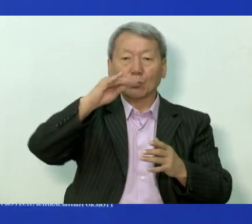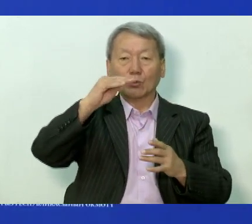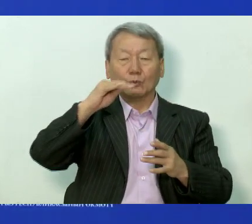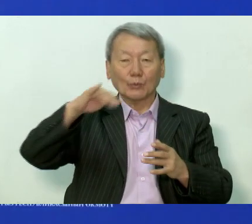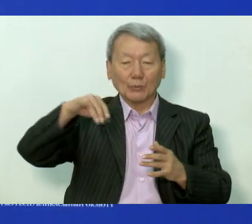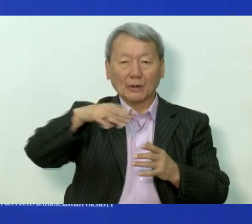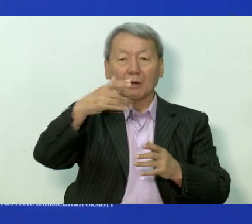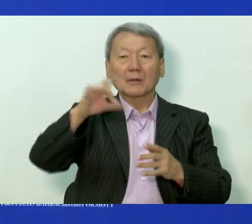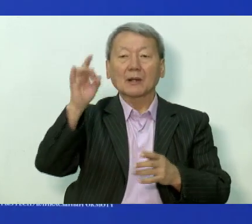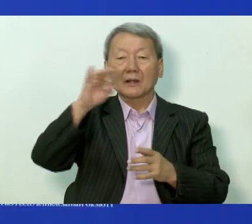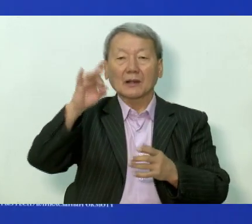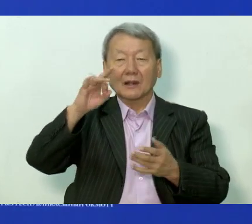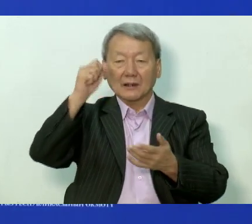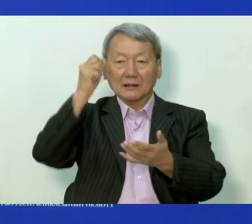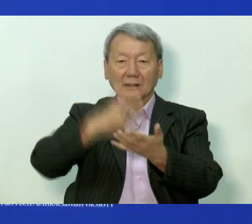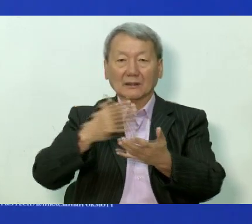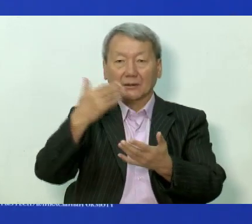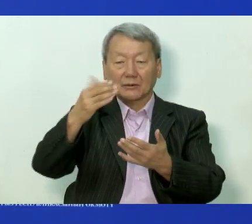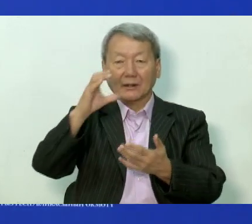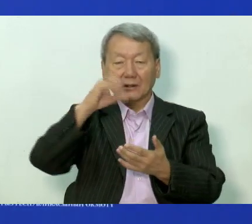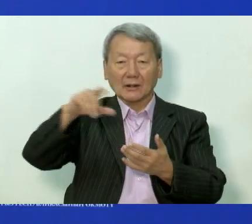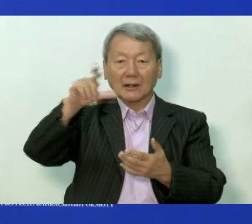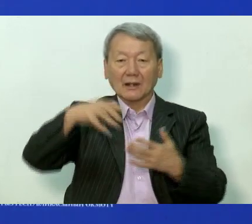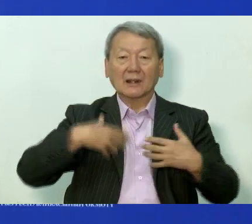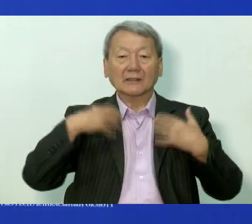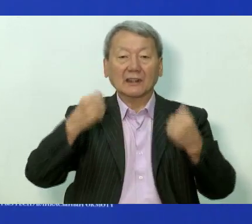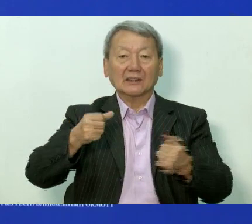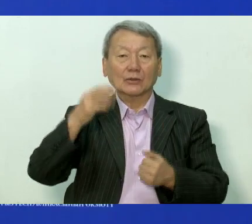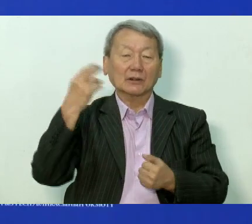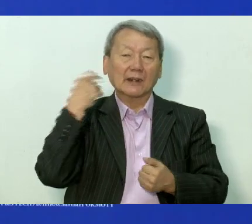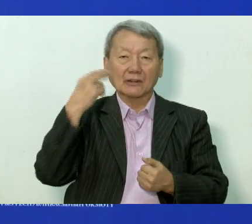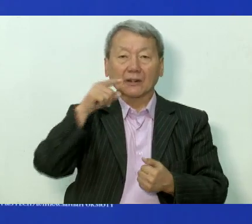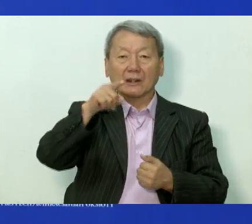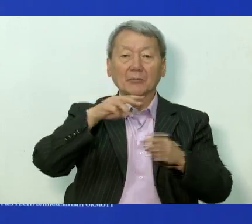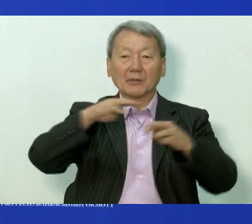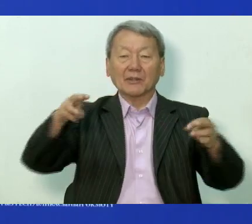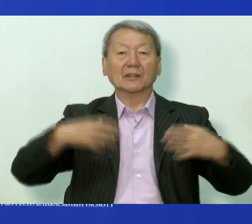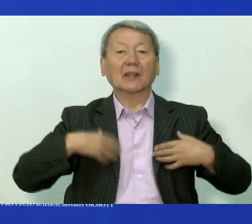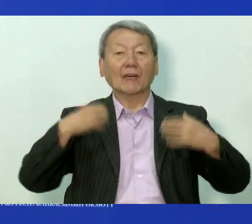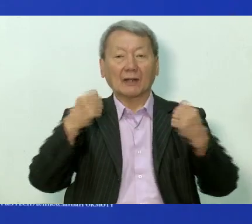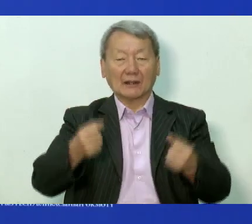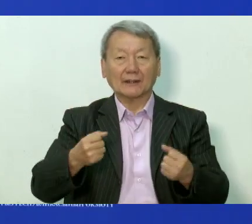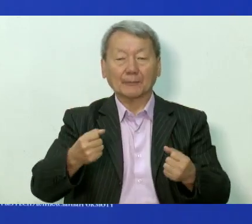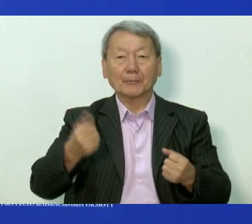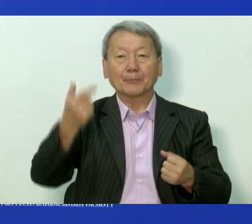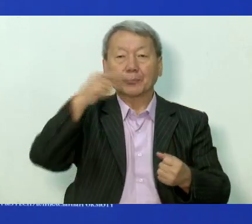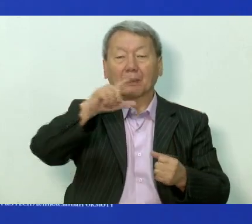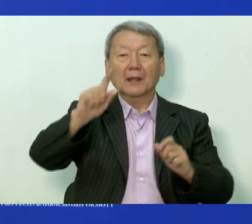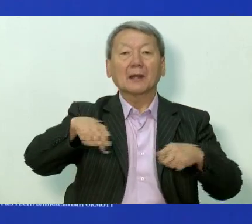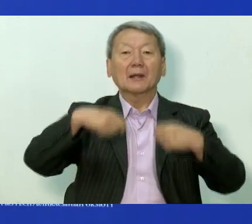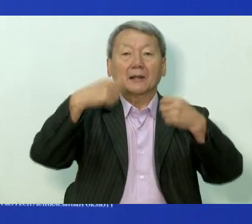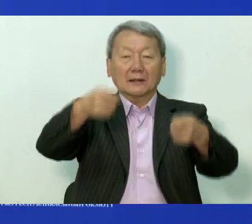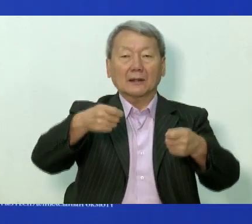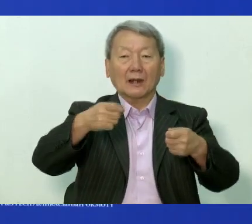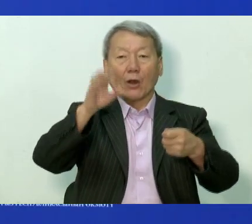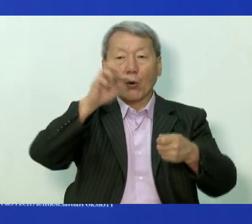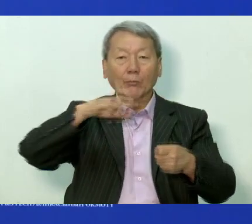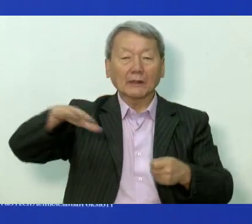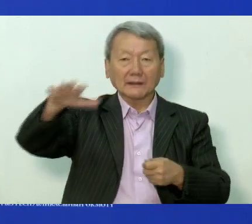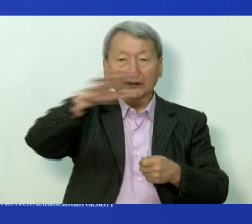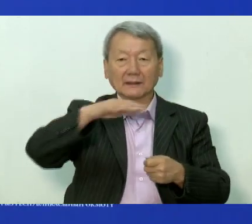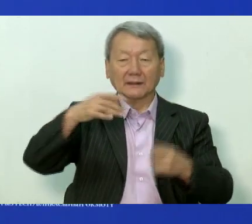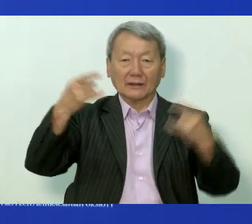сайтах Республикан-Центра укрепления здоровья, ДНСОЛОК, Кейджи и Министерство здравоохранения. И переданы национальные и областные